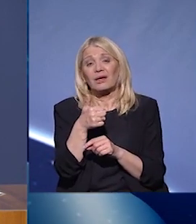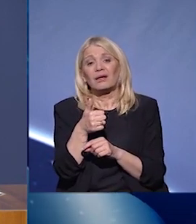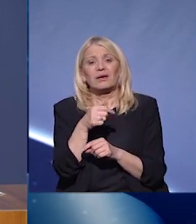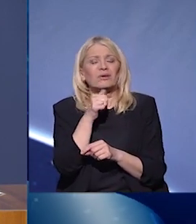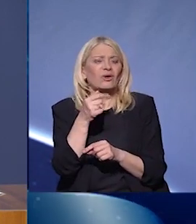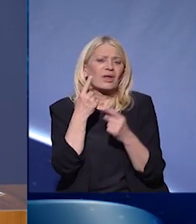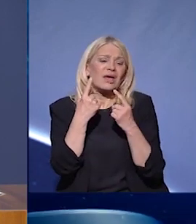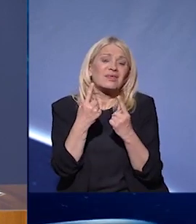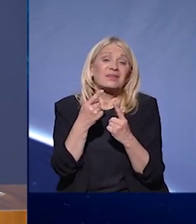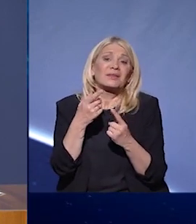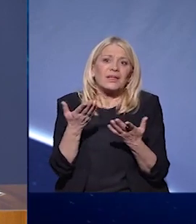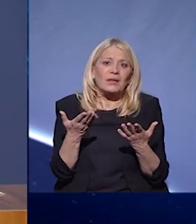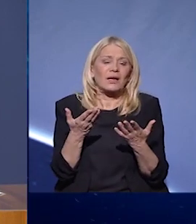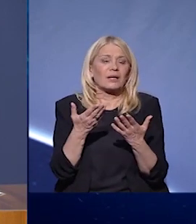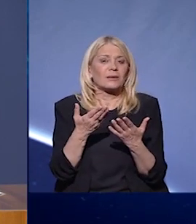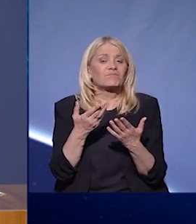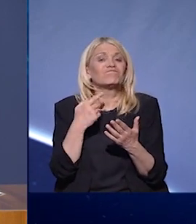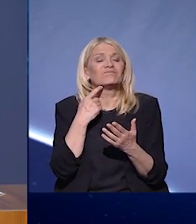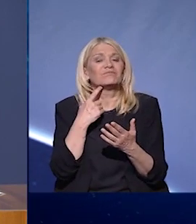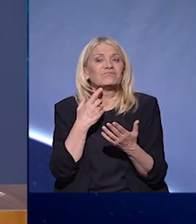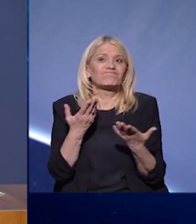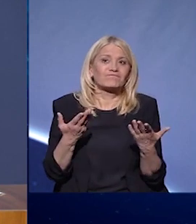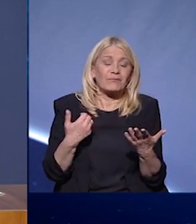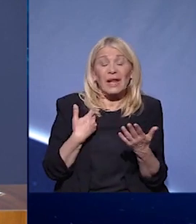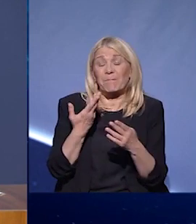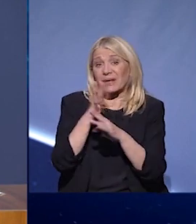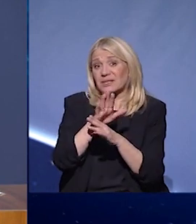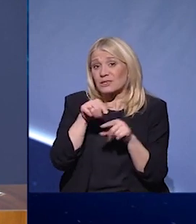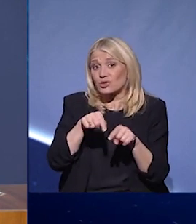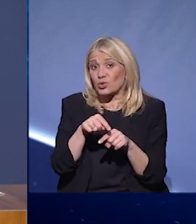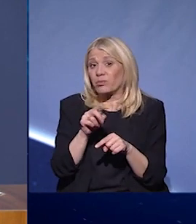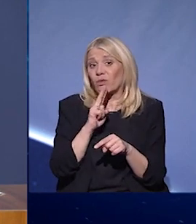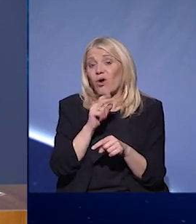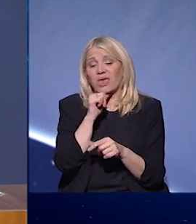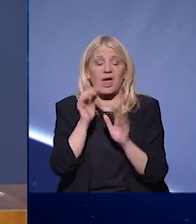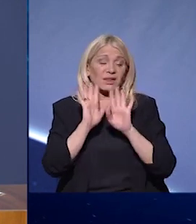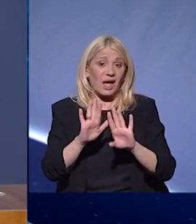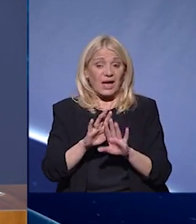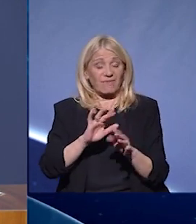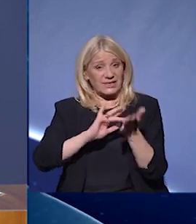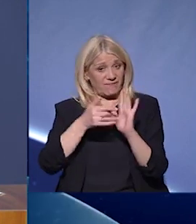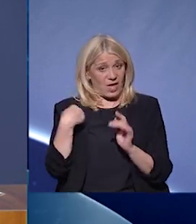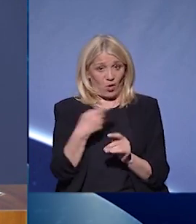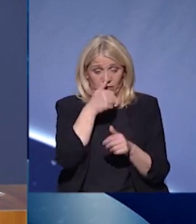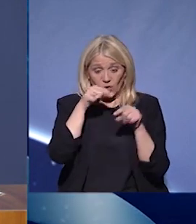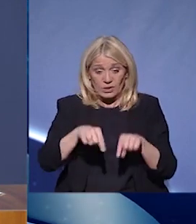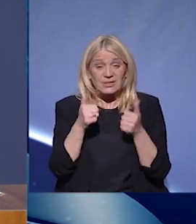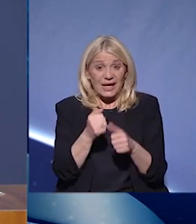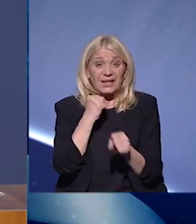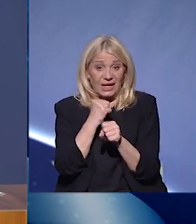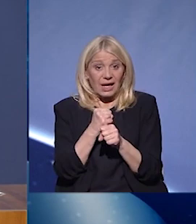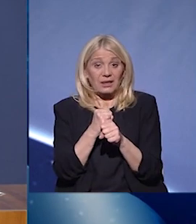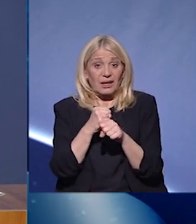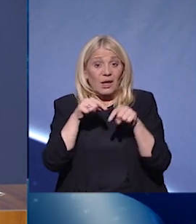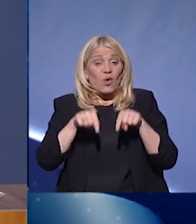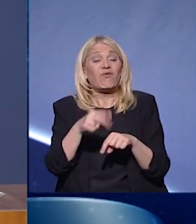to je jedan racionalni pristup koji je takav. Sve ovo što radimo